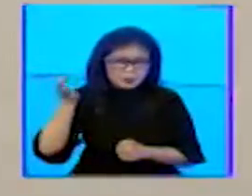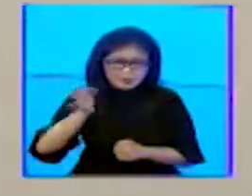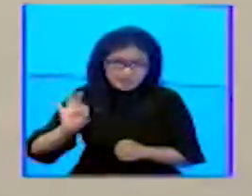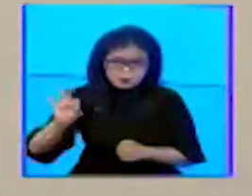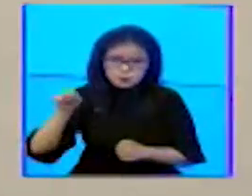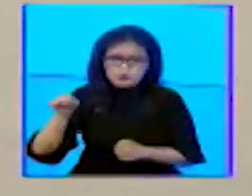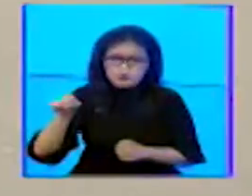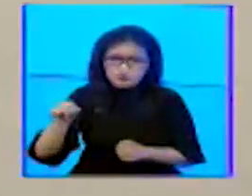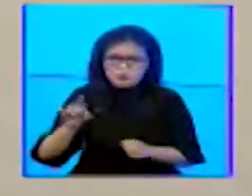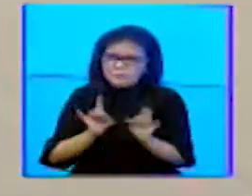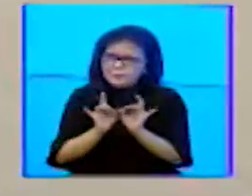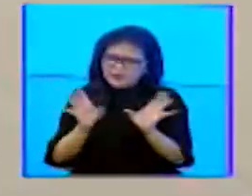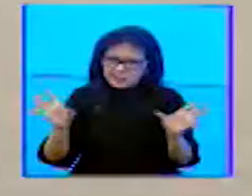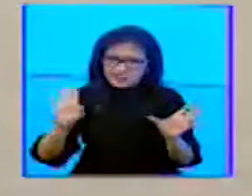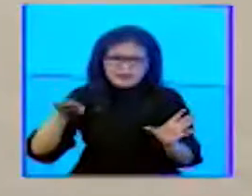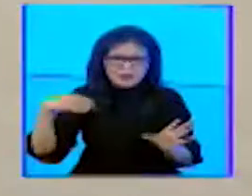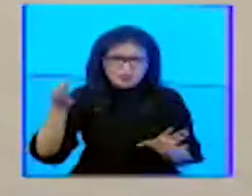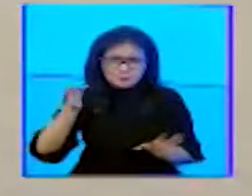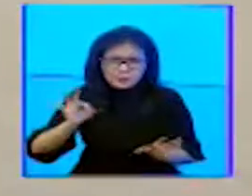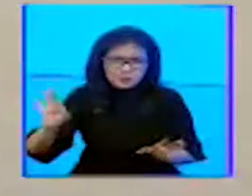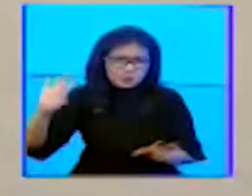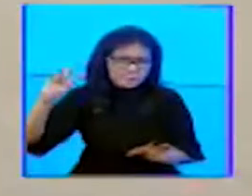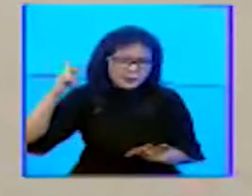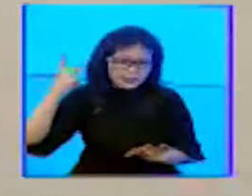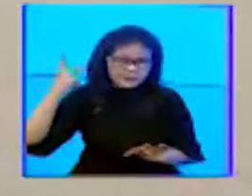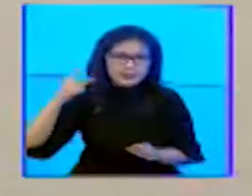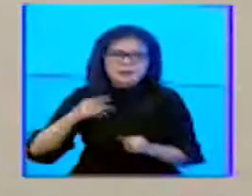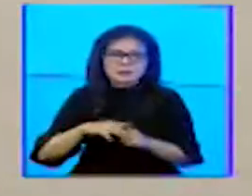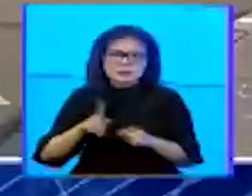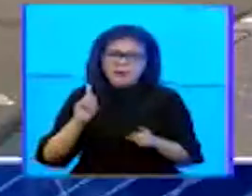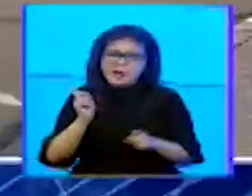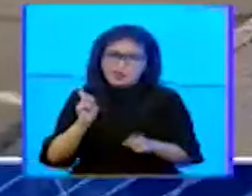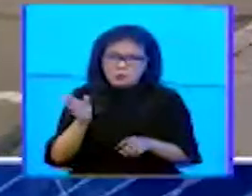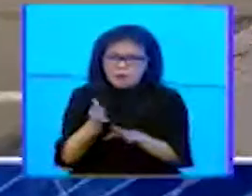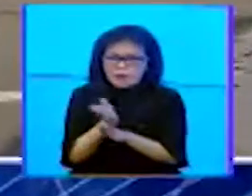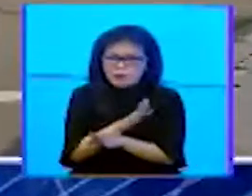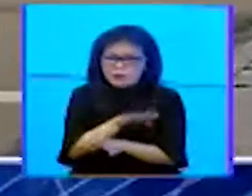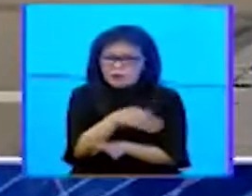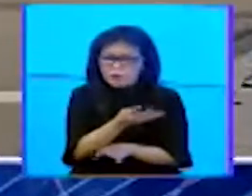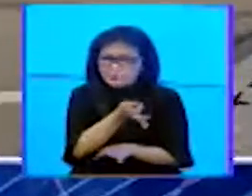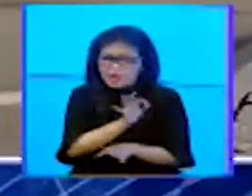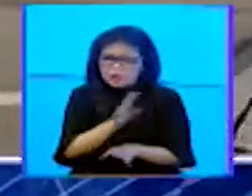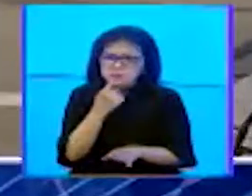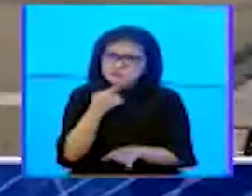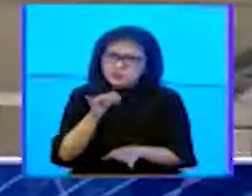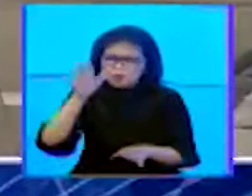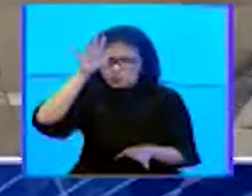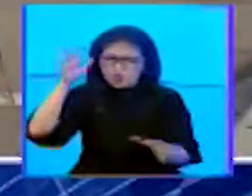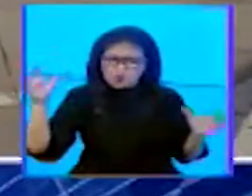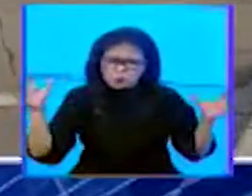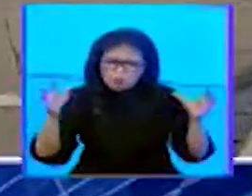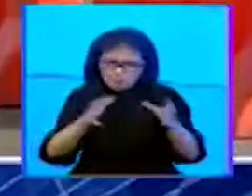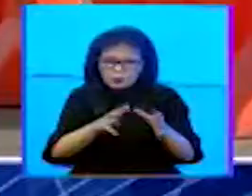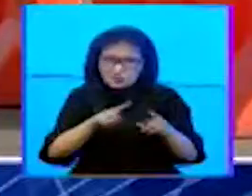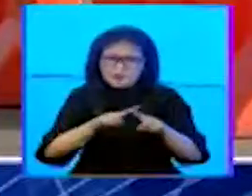dari awal tahun baru sebelumnya jika awal tahun baru sebelumnya nampak beramai-ramai petugas kebersihan